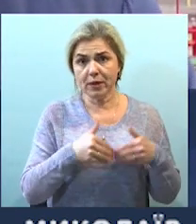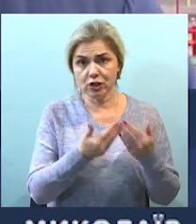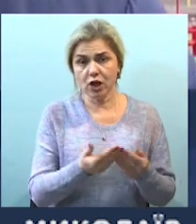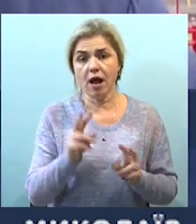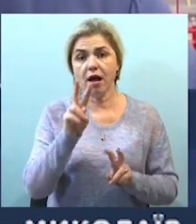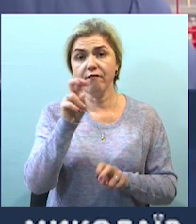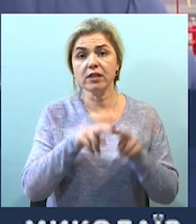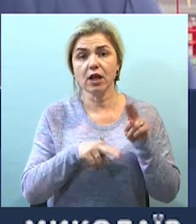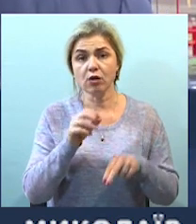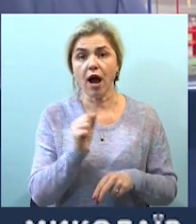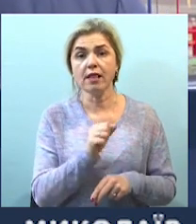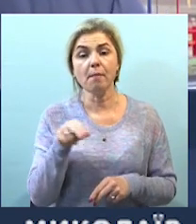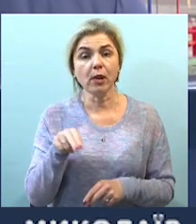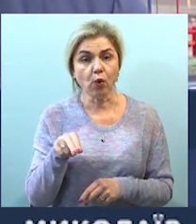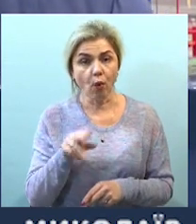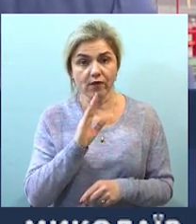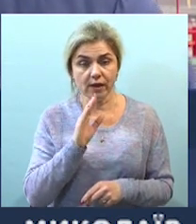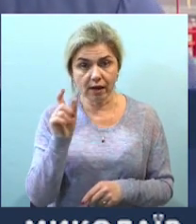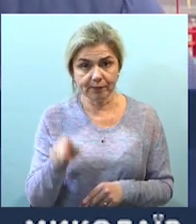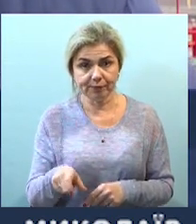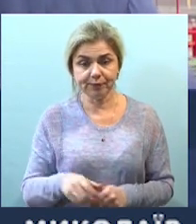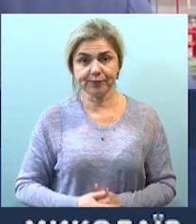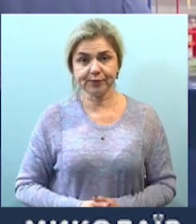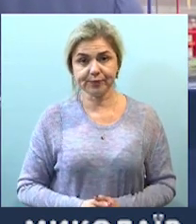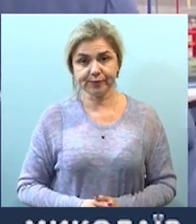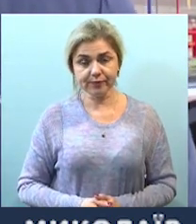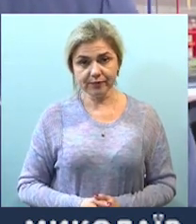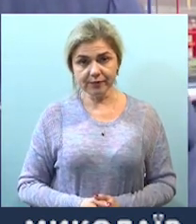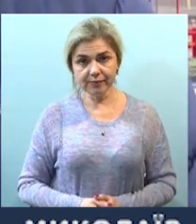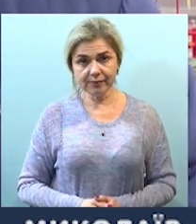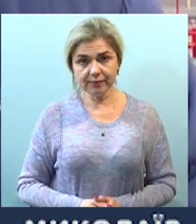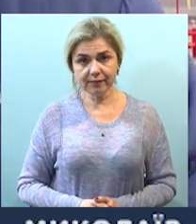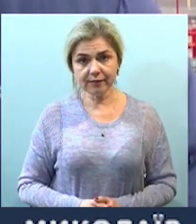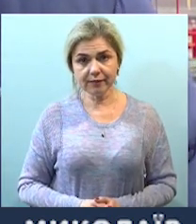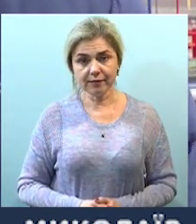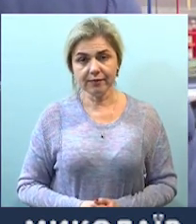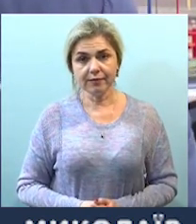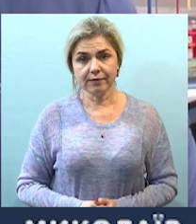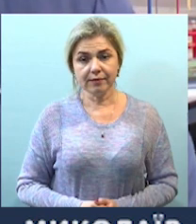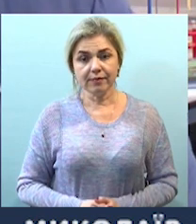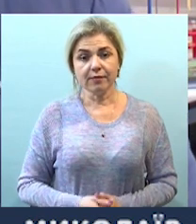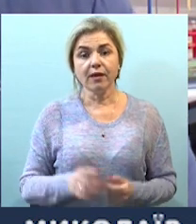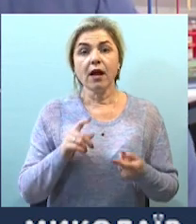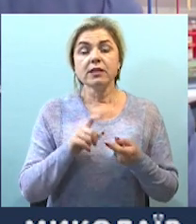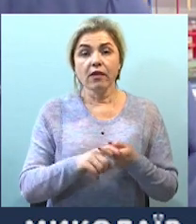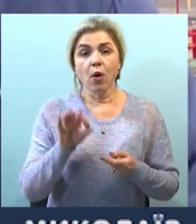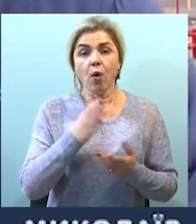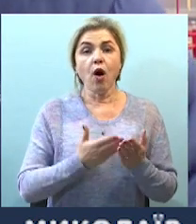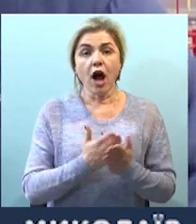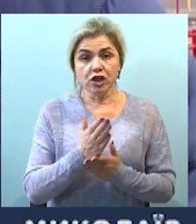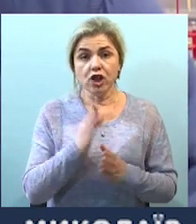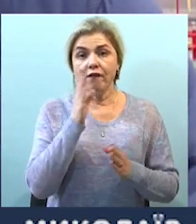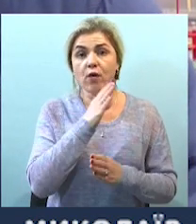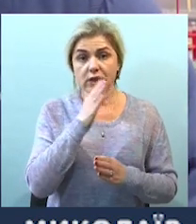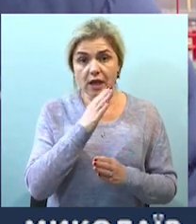Кані Петровні по поводу Ми неодноразово звертались до забудовника, до Ганни Петрівни, стосовно якості